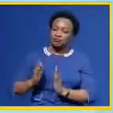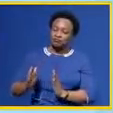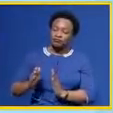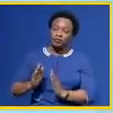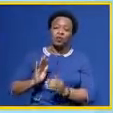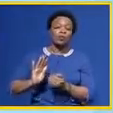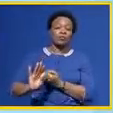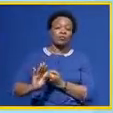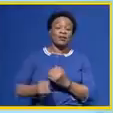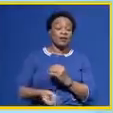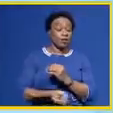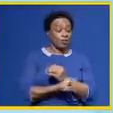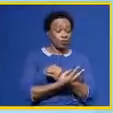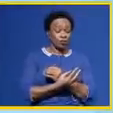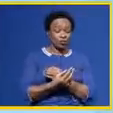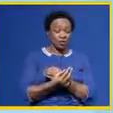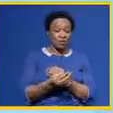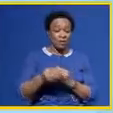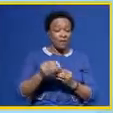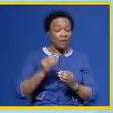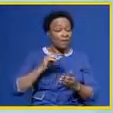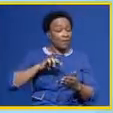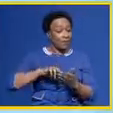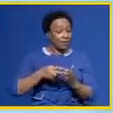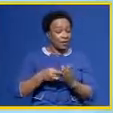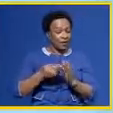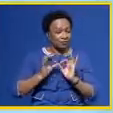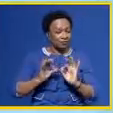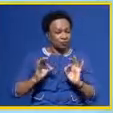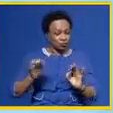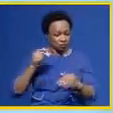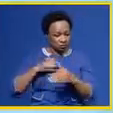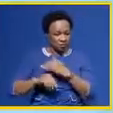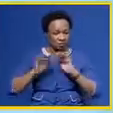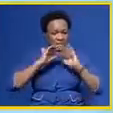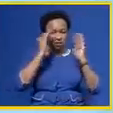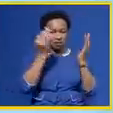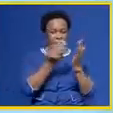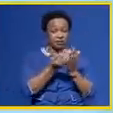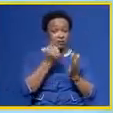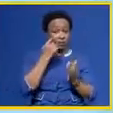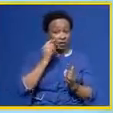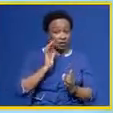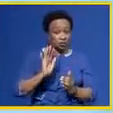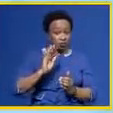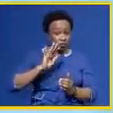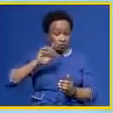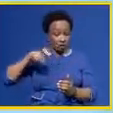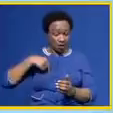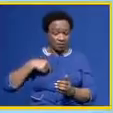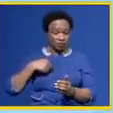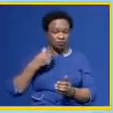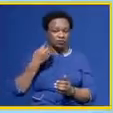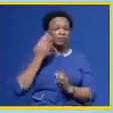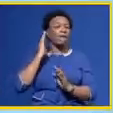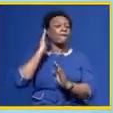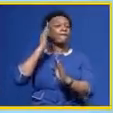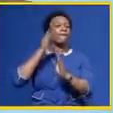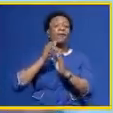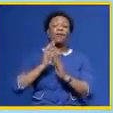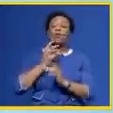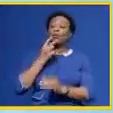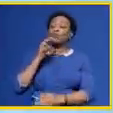tunao mtandao mkubwa sana ndani ya chama, na hawa watu jicho letu sasa hivi kama chama tumelielekeza kwao kuhakikisha kwamba